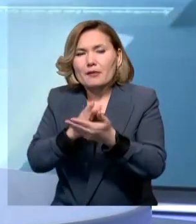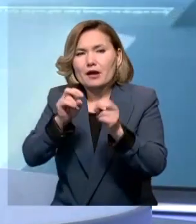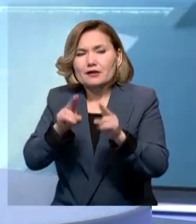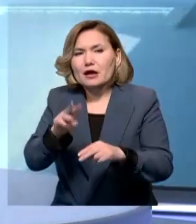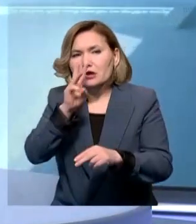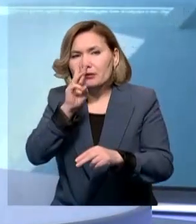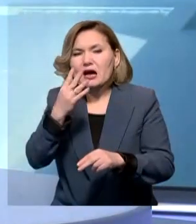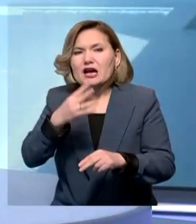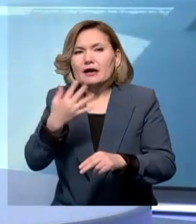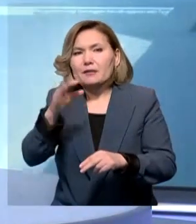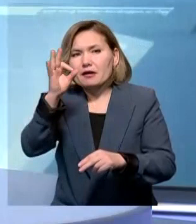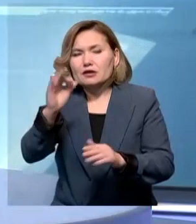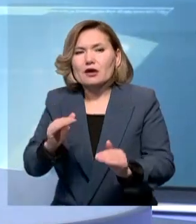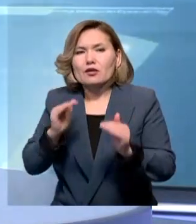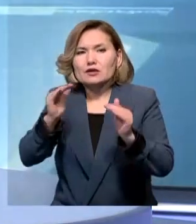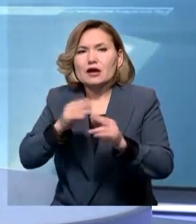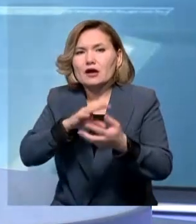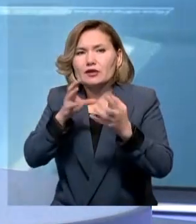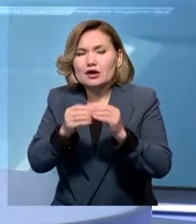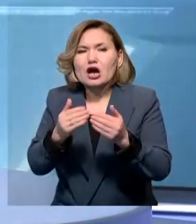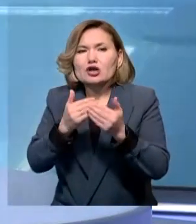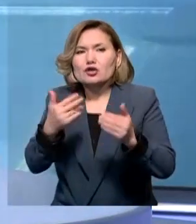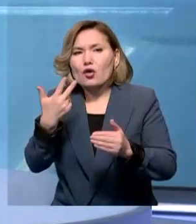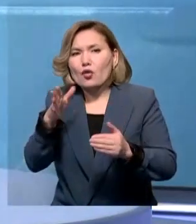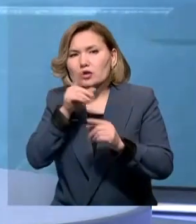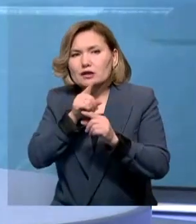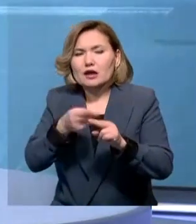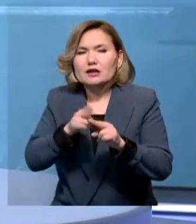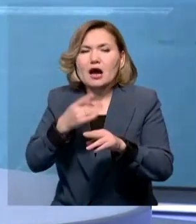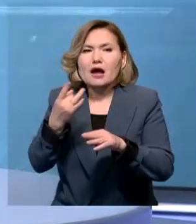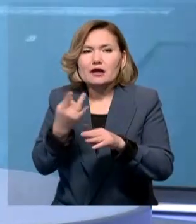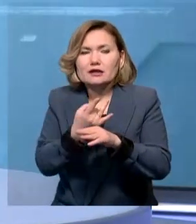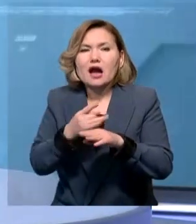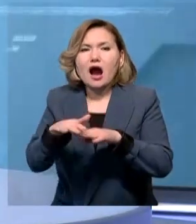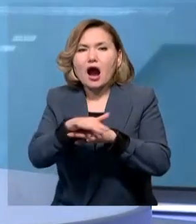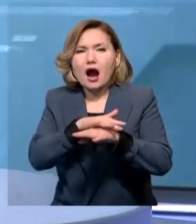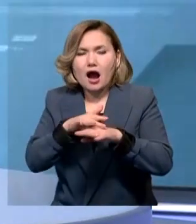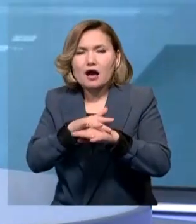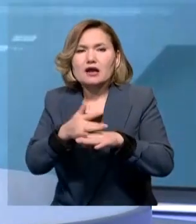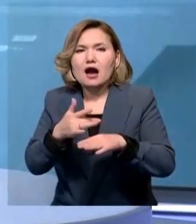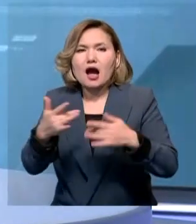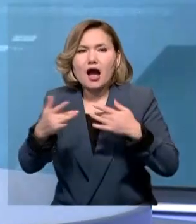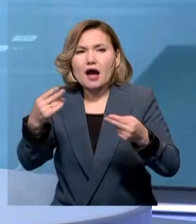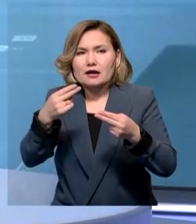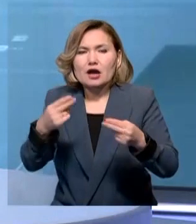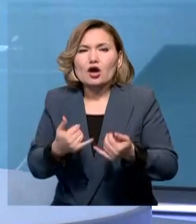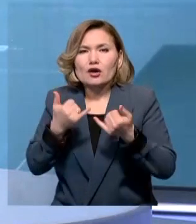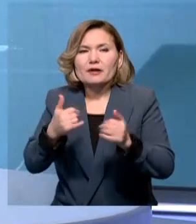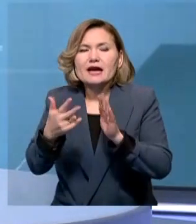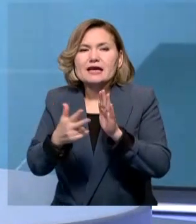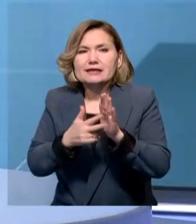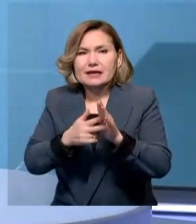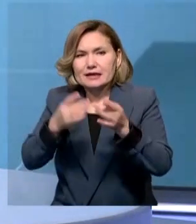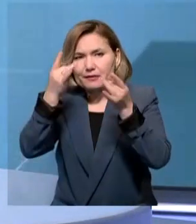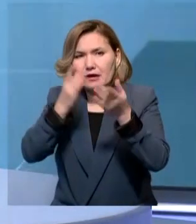қызметкерлерінің жалақысы 45%-ға өсті. Сондай-ақ соңғы 30 жылда алғаш халық әртісі құрметті атағы 8 мәдениет